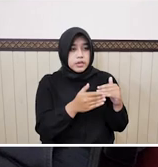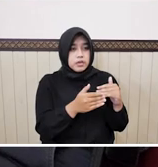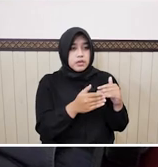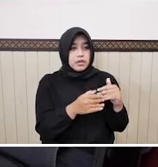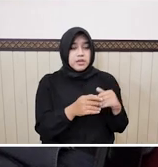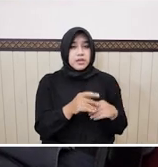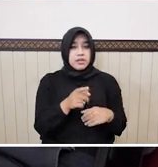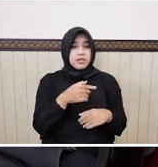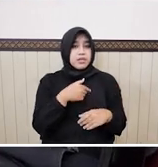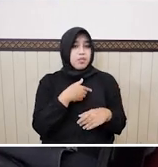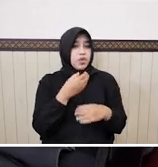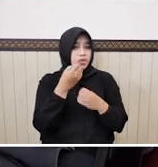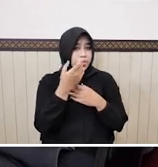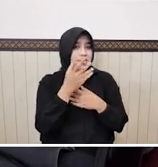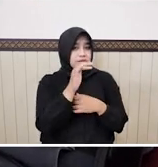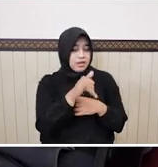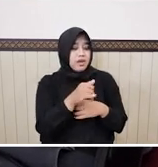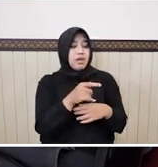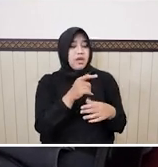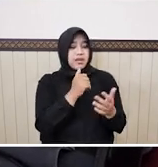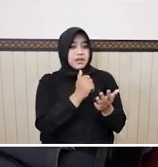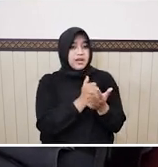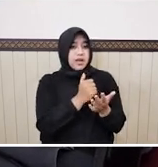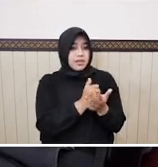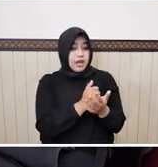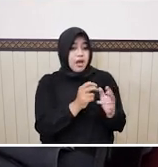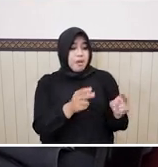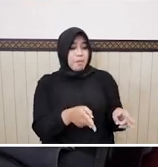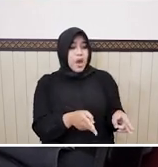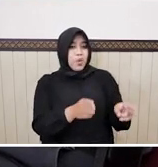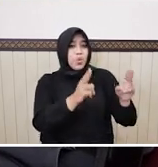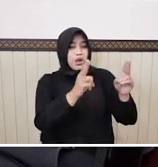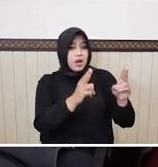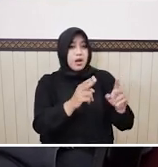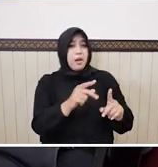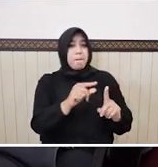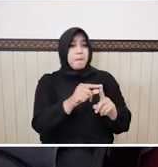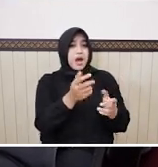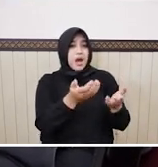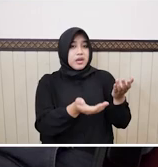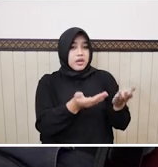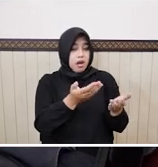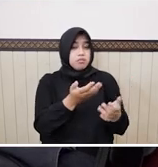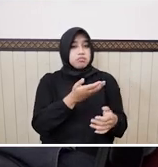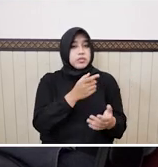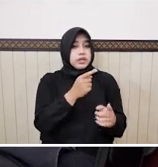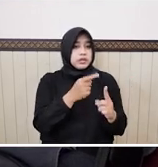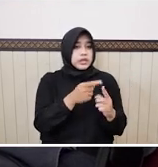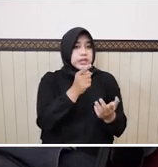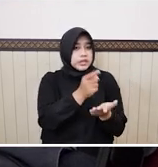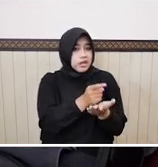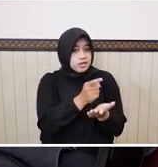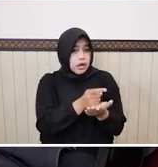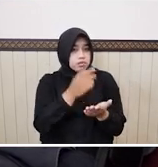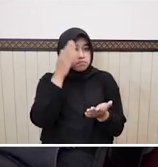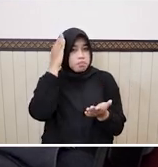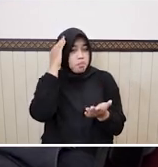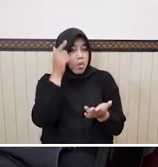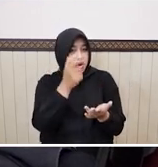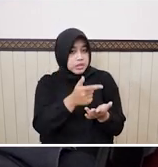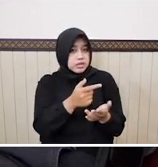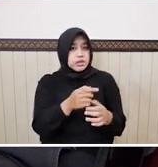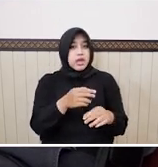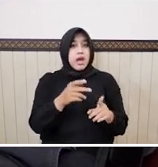ini saya juga ingin menyampaikan bahwa bangunan-bangunan peradilan itu mau Kejaksaan mau kepolisian mau